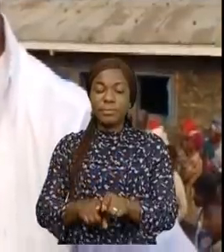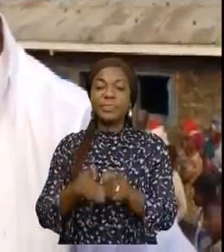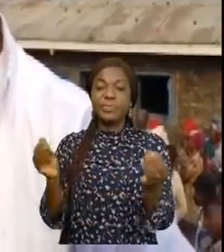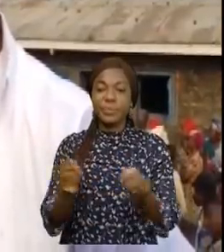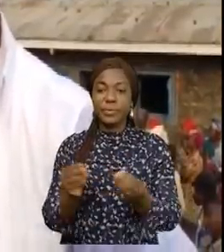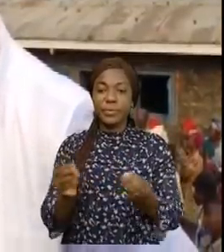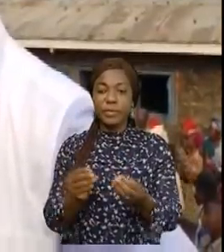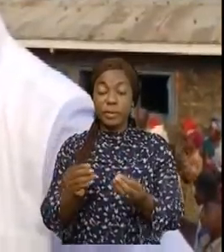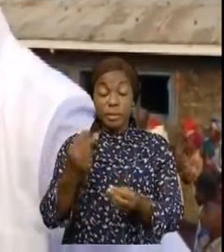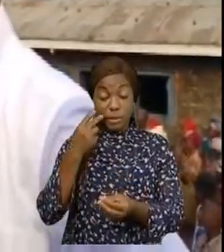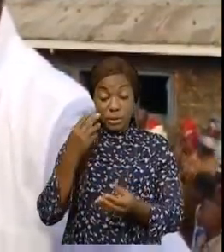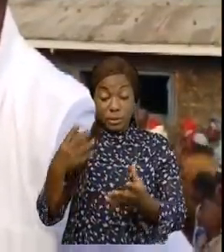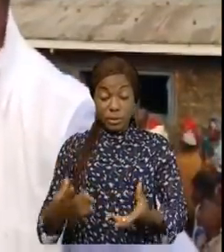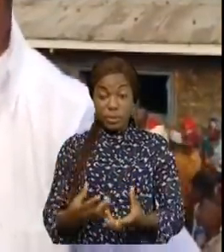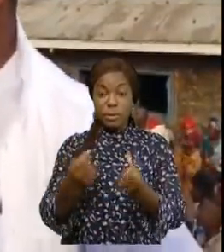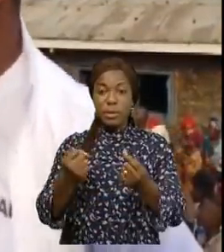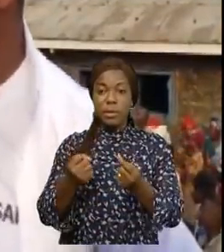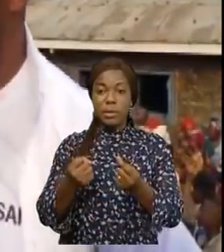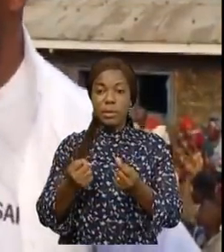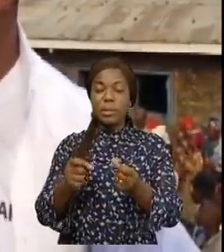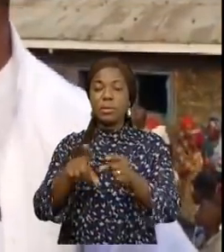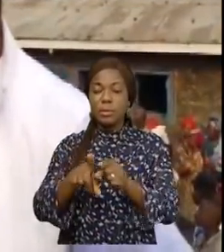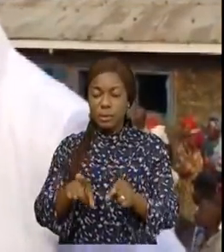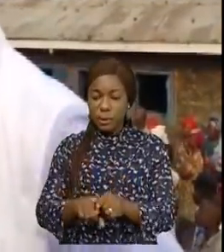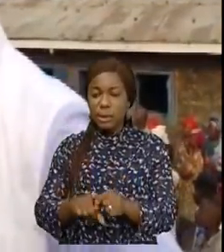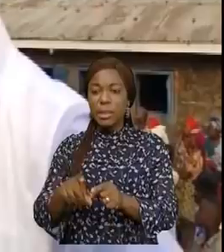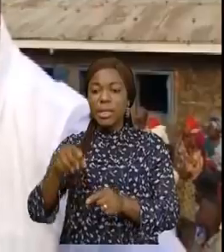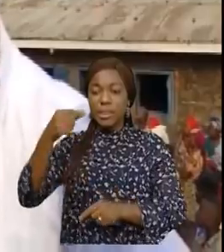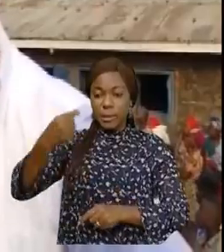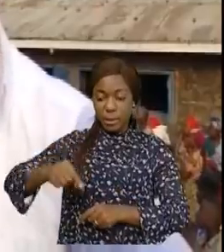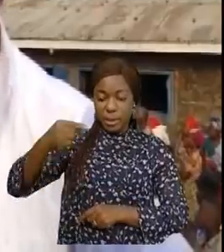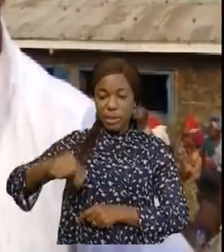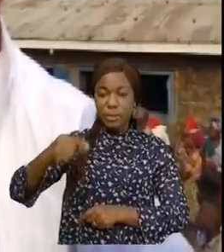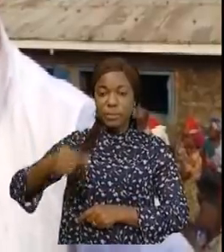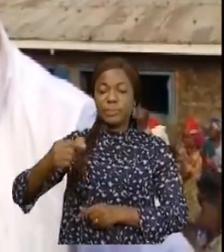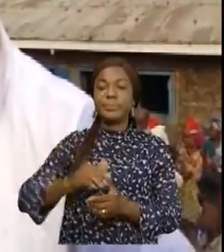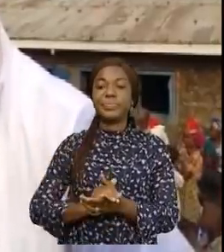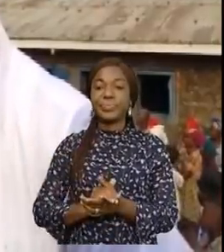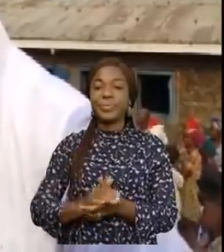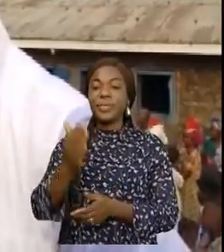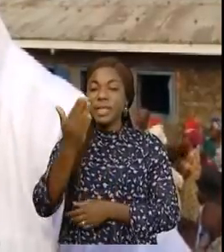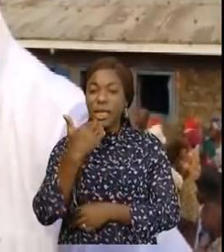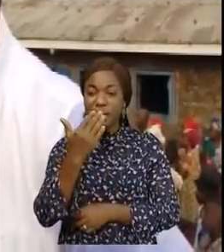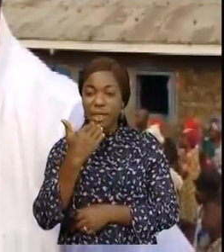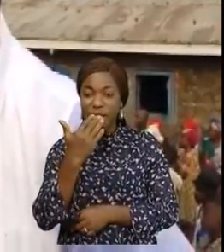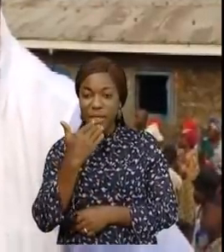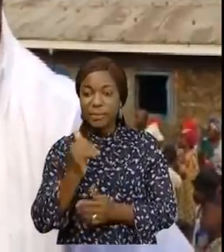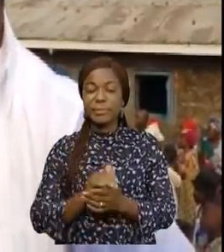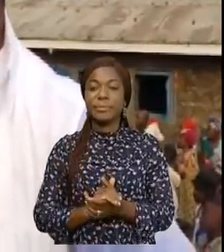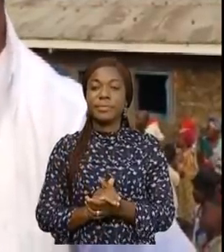allez retrouver qu'il y a eu des tonnes de haricots et du riz,